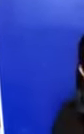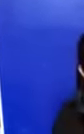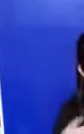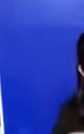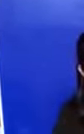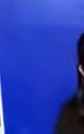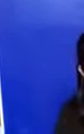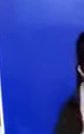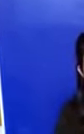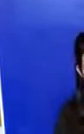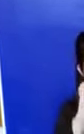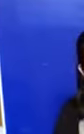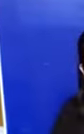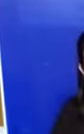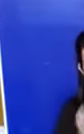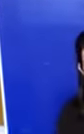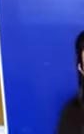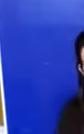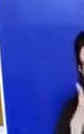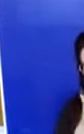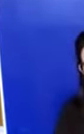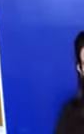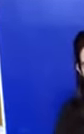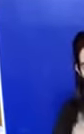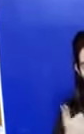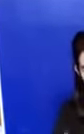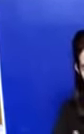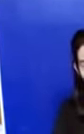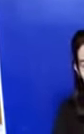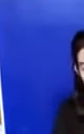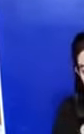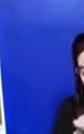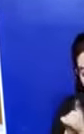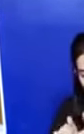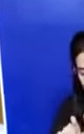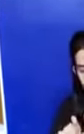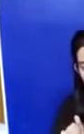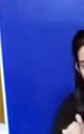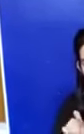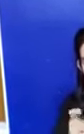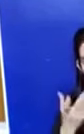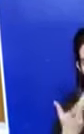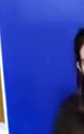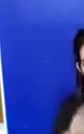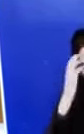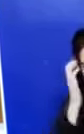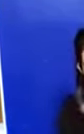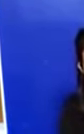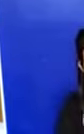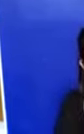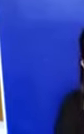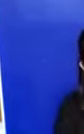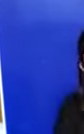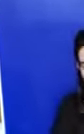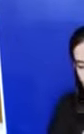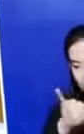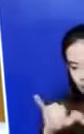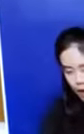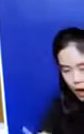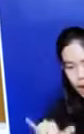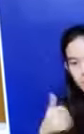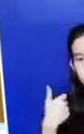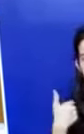ในพื้นที่ได้เป็นจำนวนมากนะแล้วได้มีการสอบข้อเท็จจริงมีการสั่งย้ายเจ้าหน้าที่ผู้รับผิดชอบตั้งระดับ